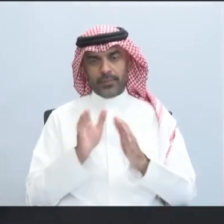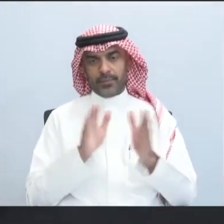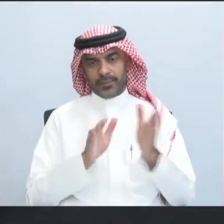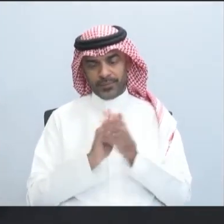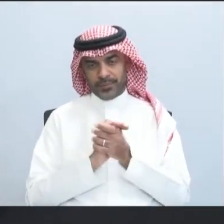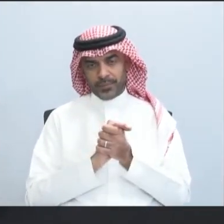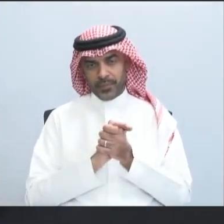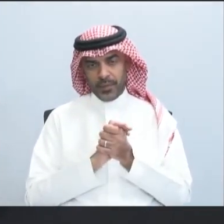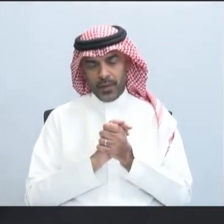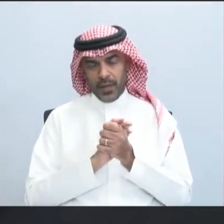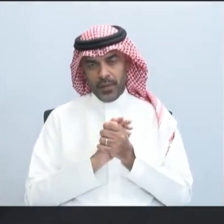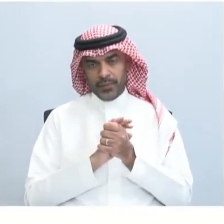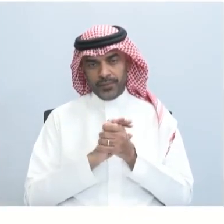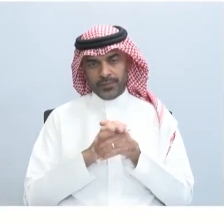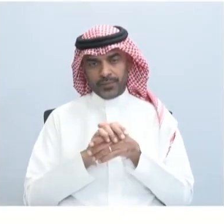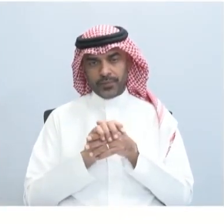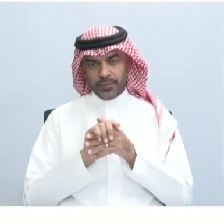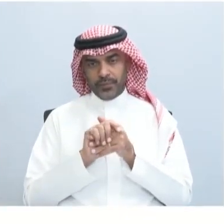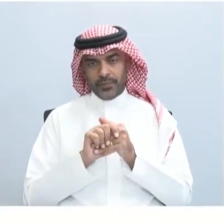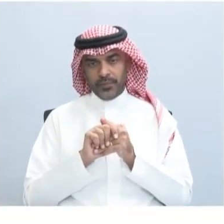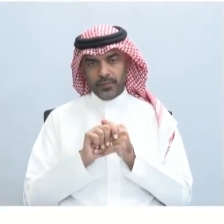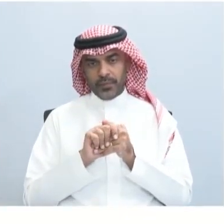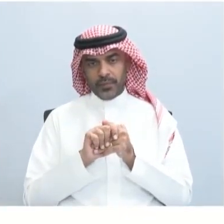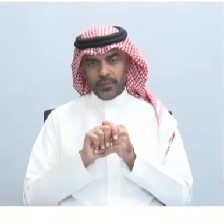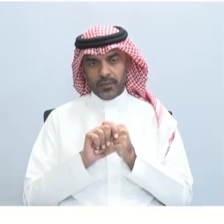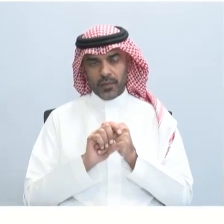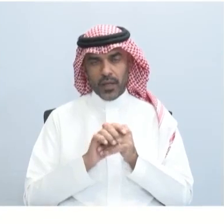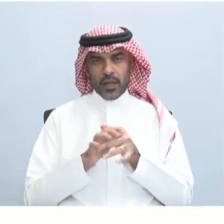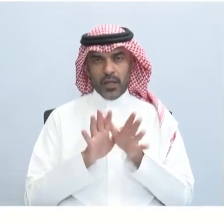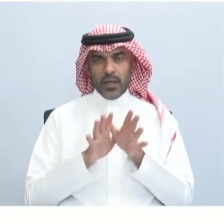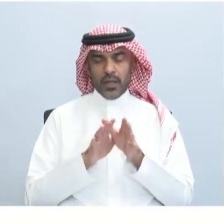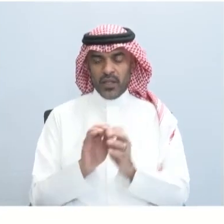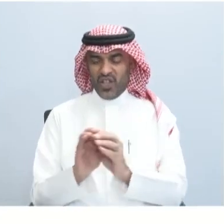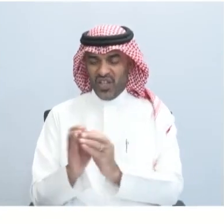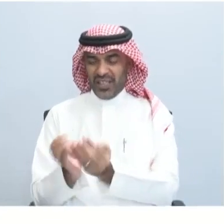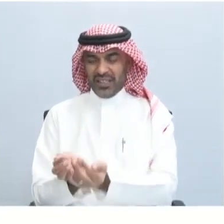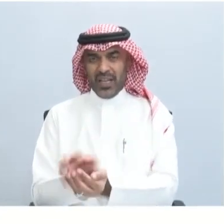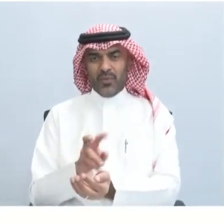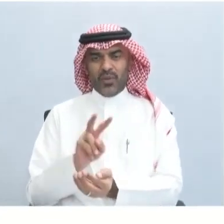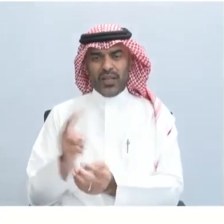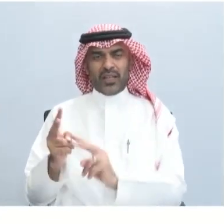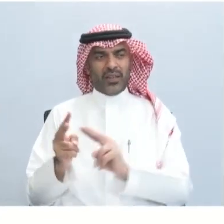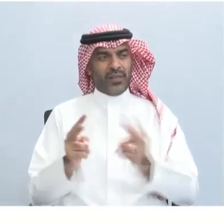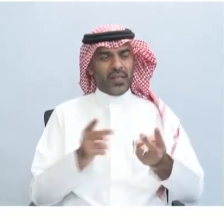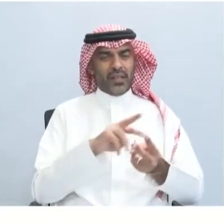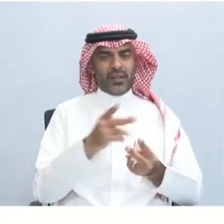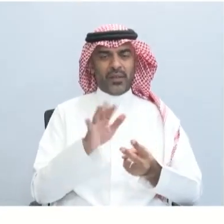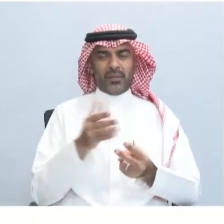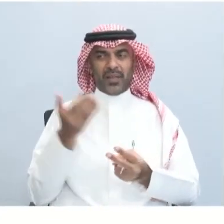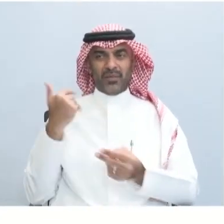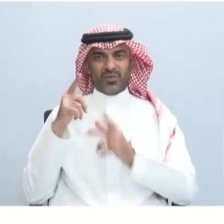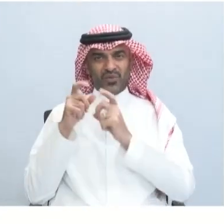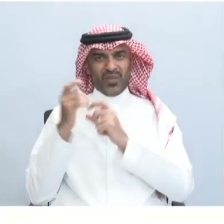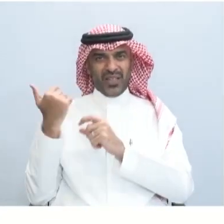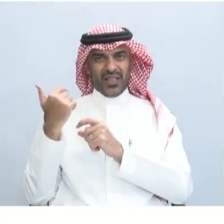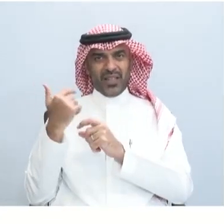فيما تختلف الاشياء الاجسام بعضها عن بعض وكيف اصف الاجسام الموجوده في الصوره قبل قليل